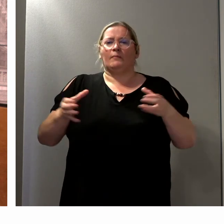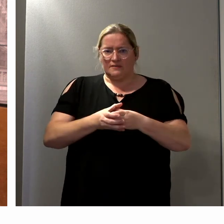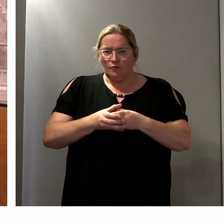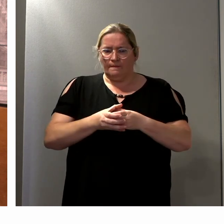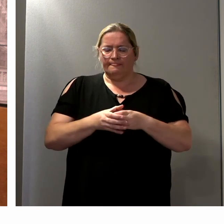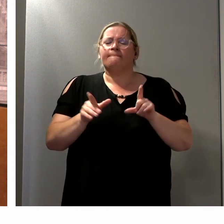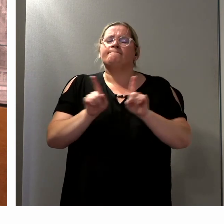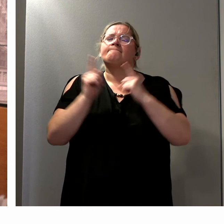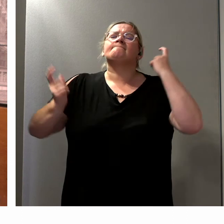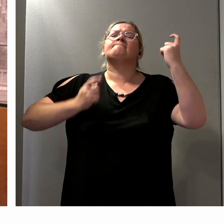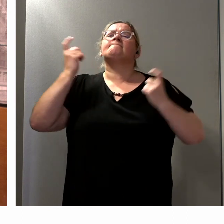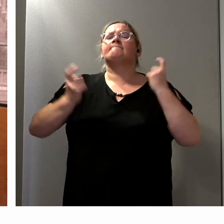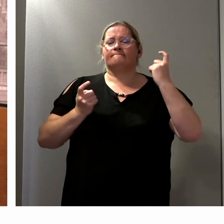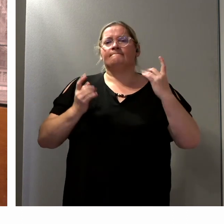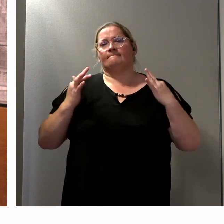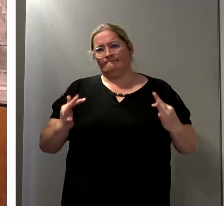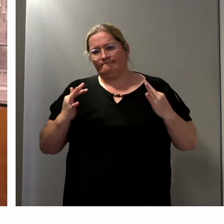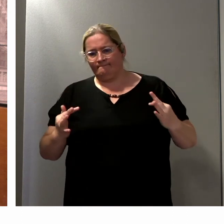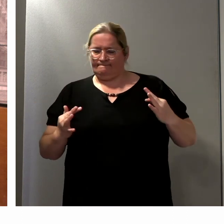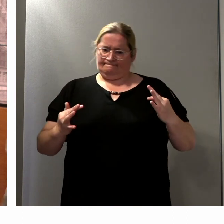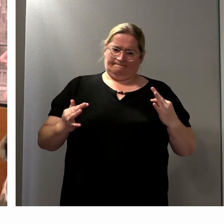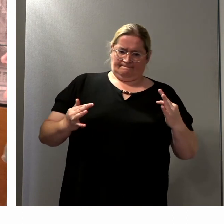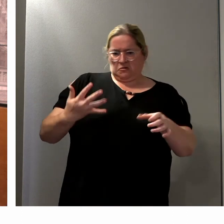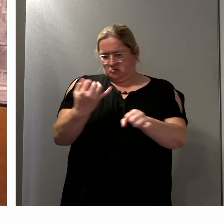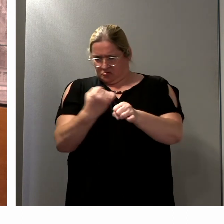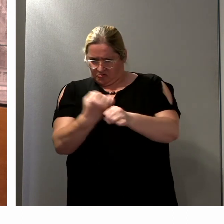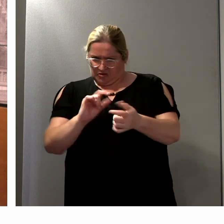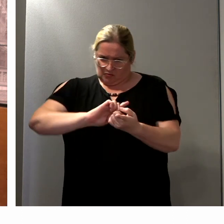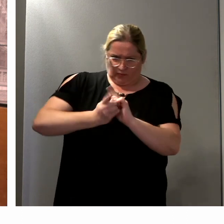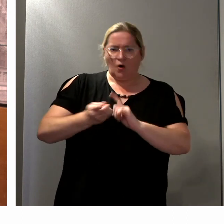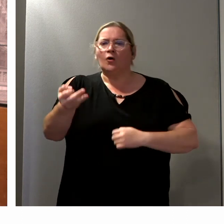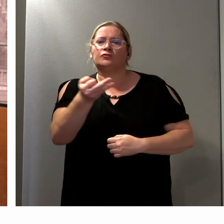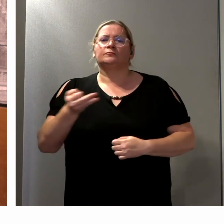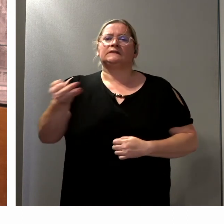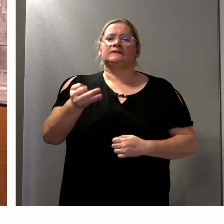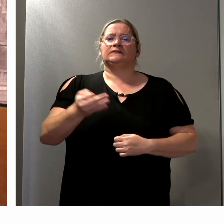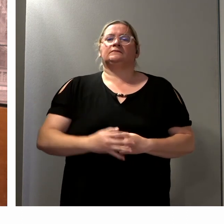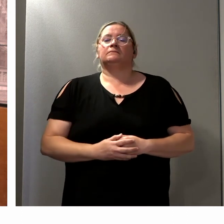On a réfléchi aussi à toute une dimension d'automatisation, que ce soit pour la partie